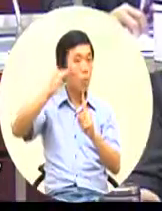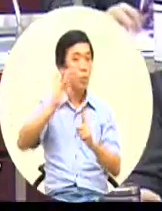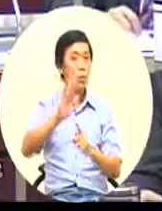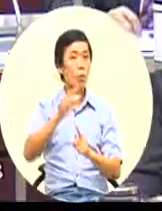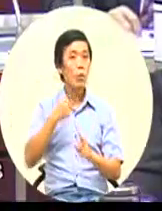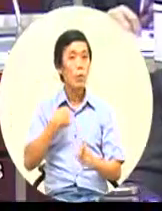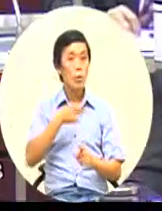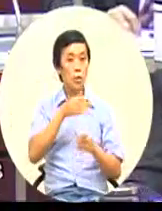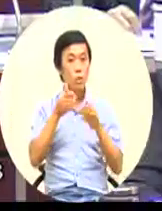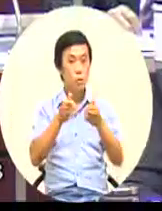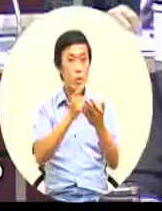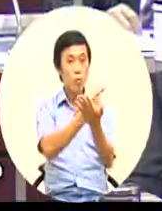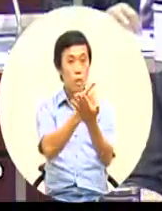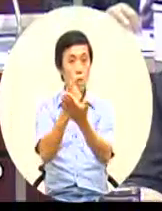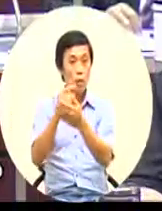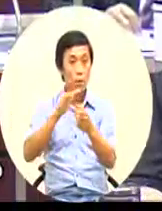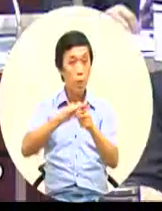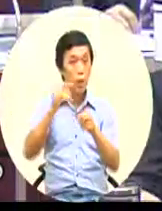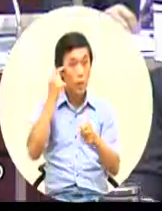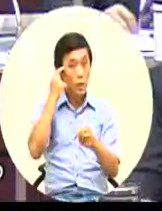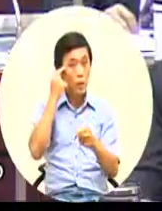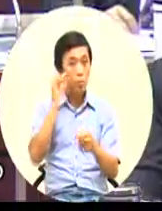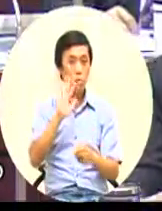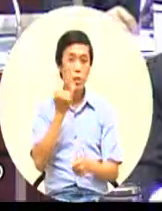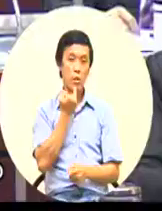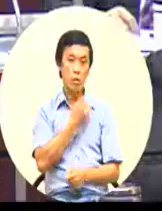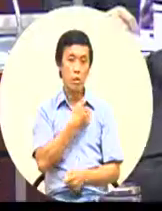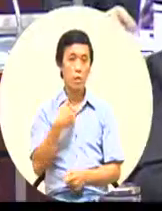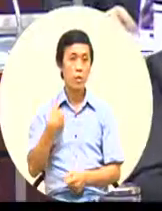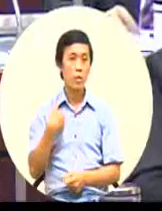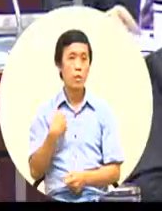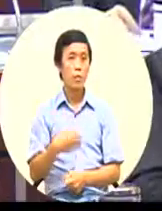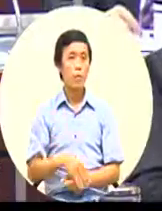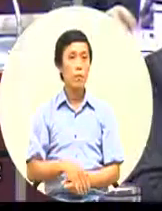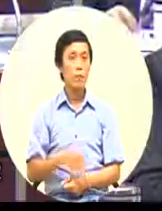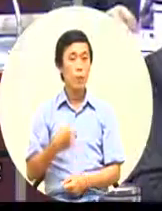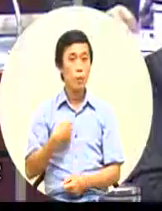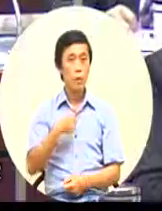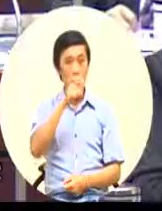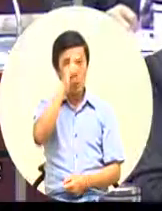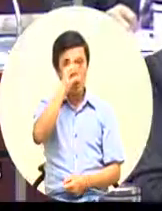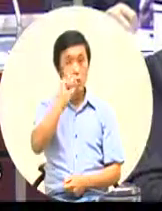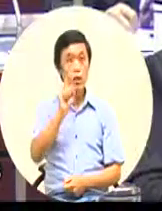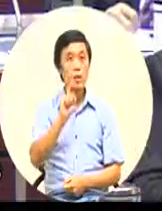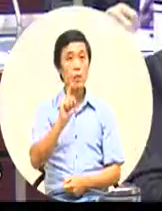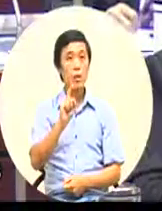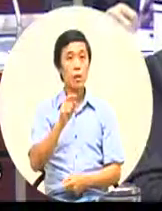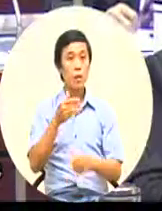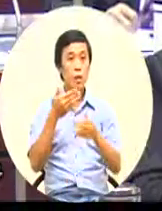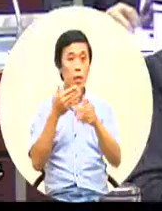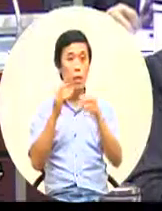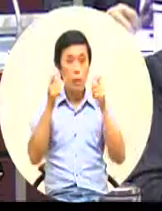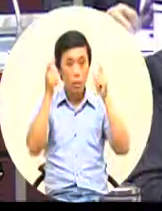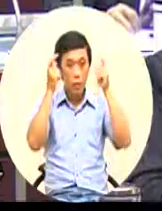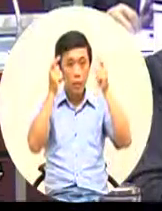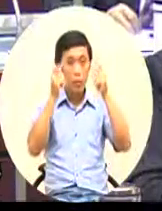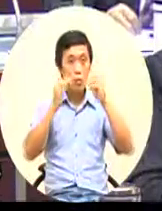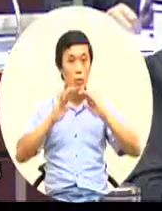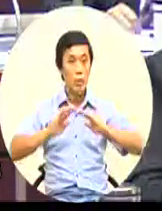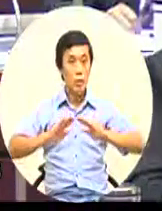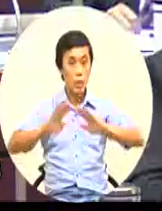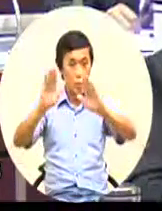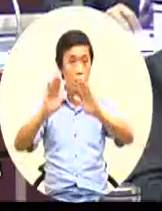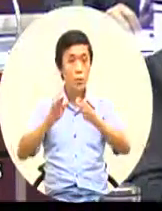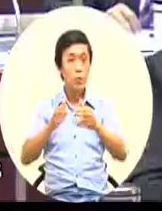的人都满意。我们必然，我们希望把进步留给高雄，把市